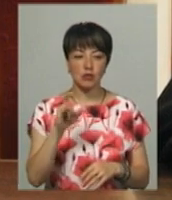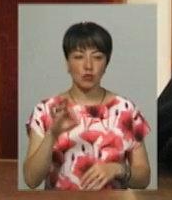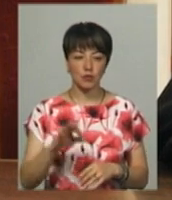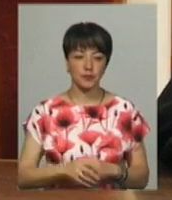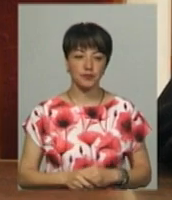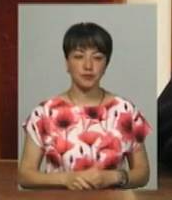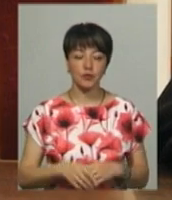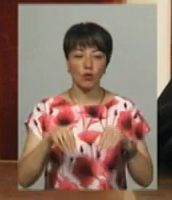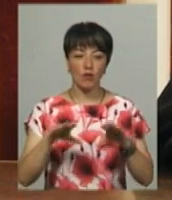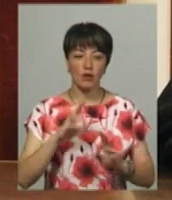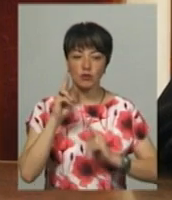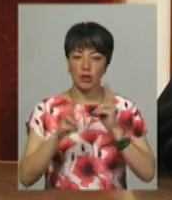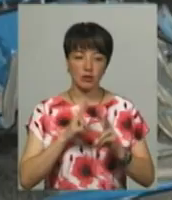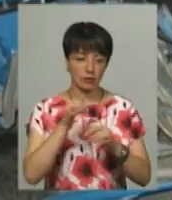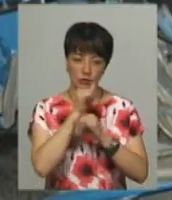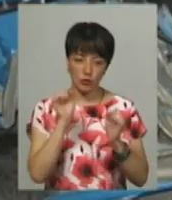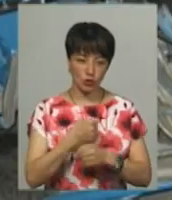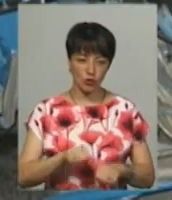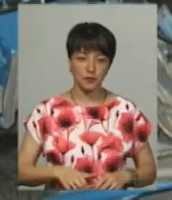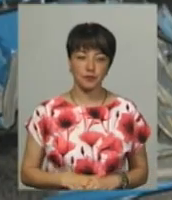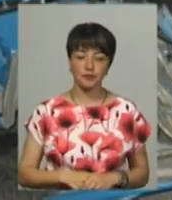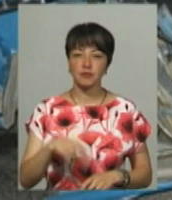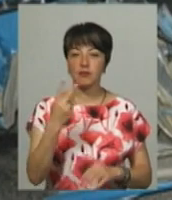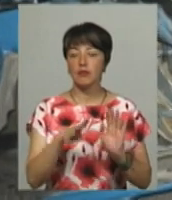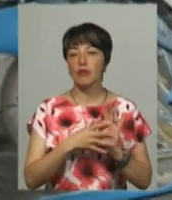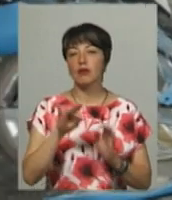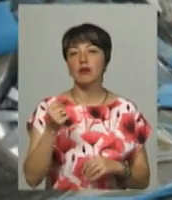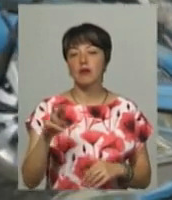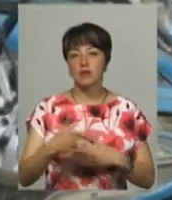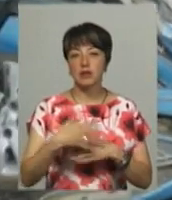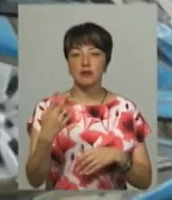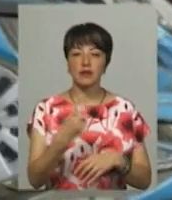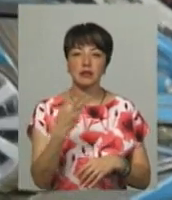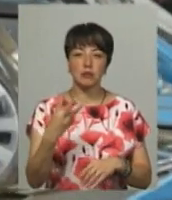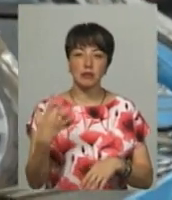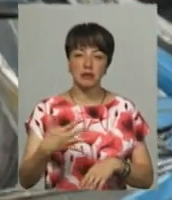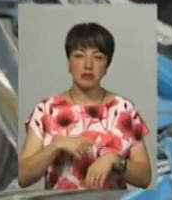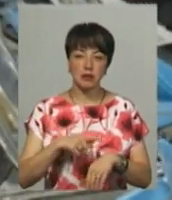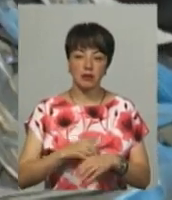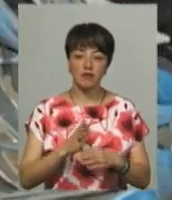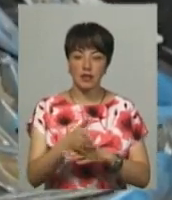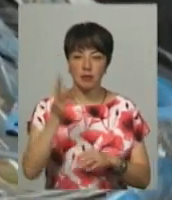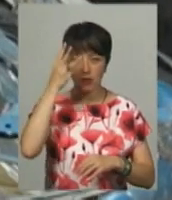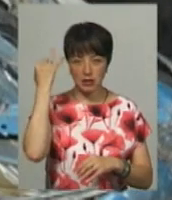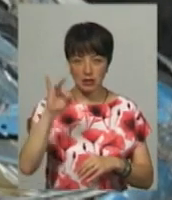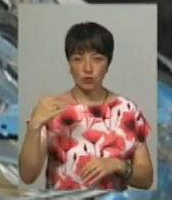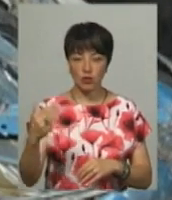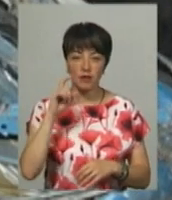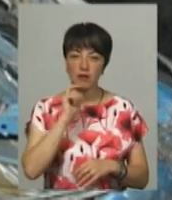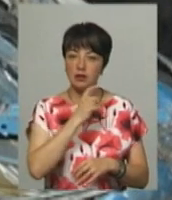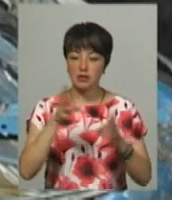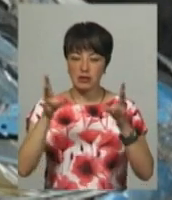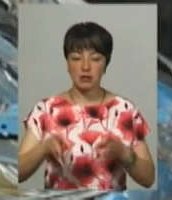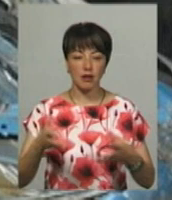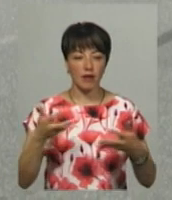відома. Ухвала оскарженню не підлягає. Нагадаю, 29 травня близько 23:50 при в'їзді в Хмельницький зі сторони Вінниці